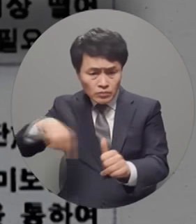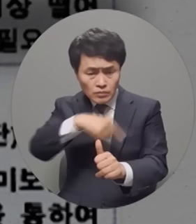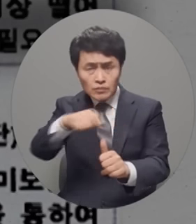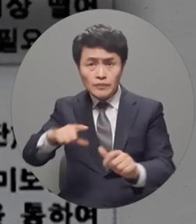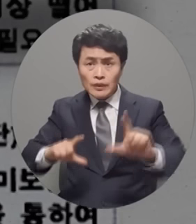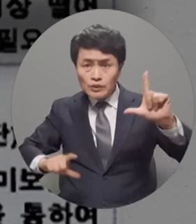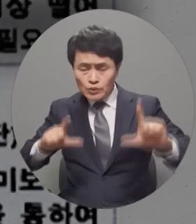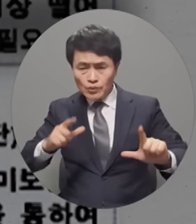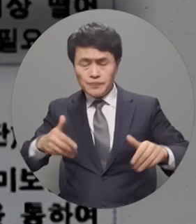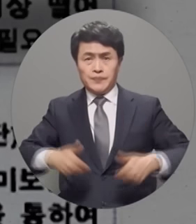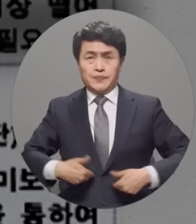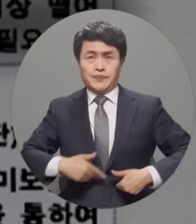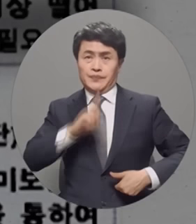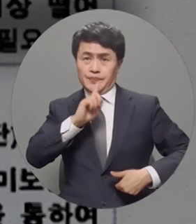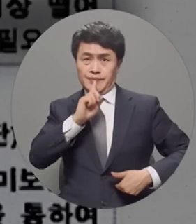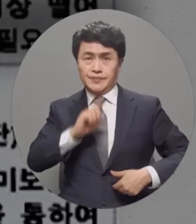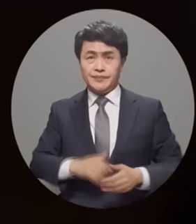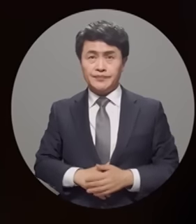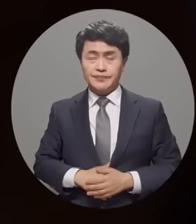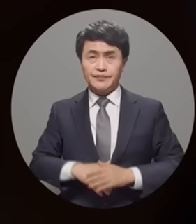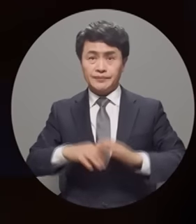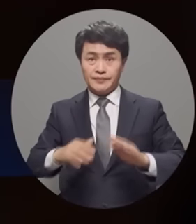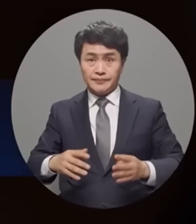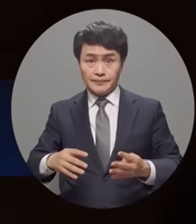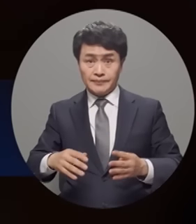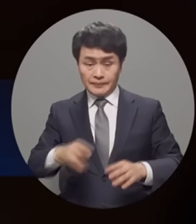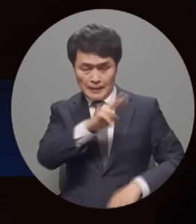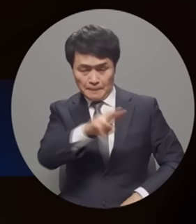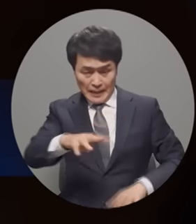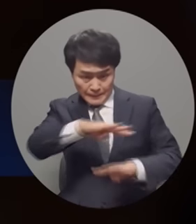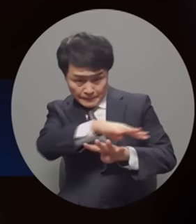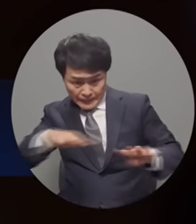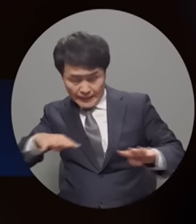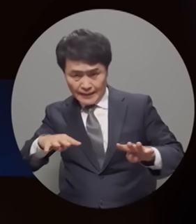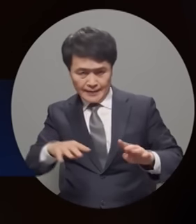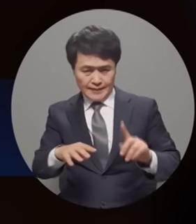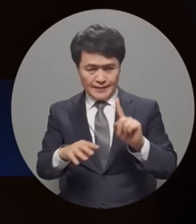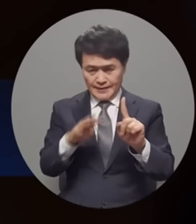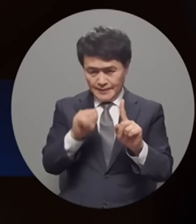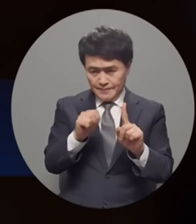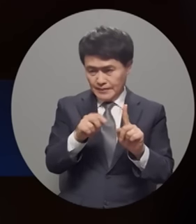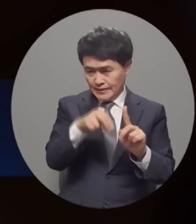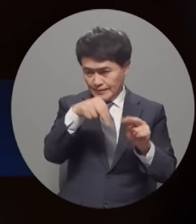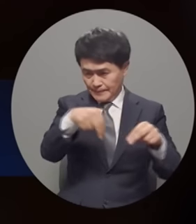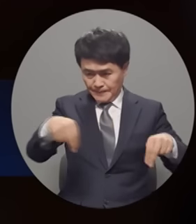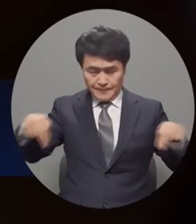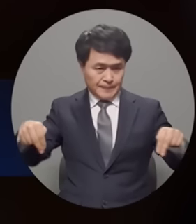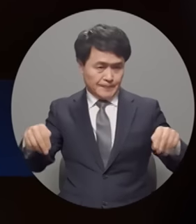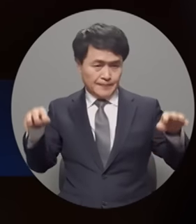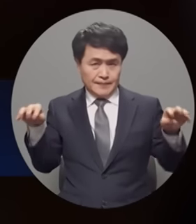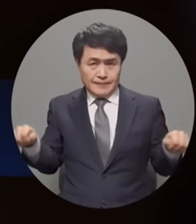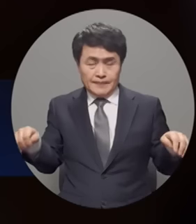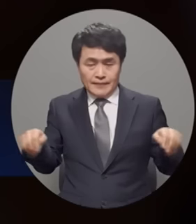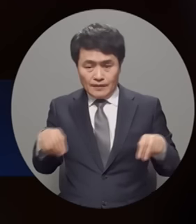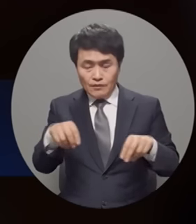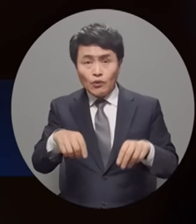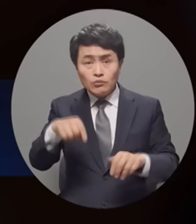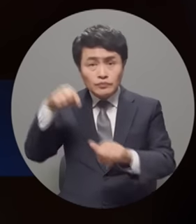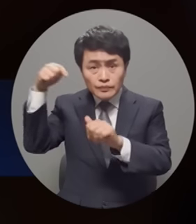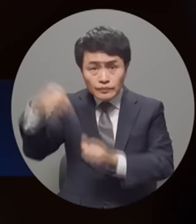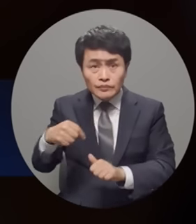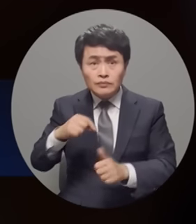조사가 필요하다고 했습니다. 그래서 바둑판식 배열로 1m 이상 떨어져서 하라고 지시를 받았습니다.